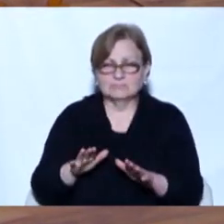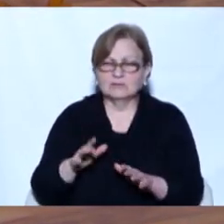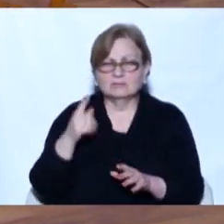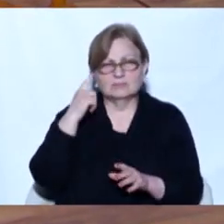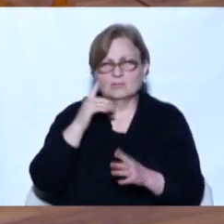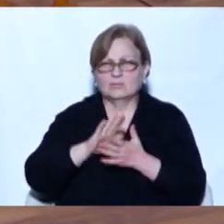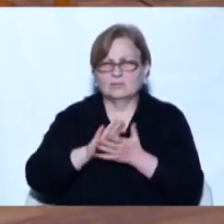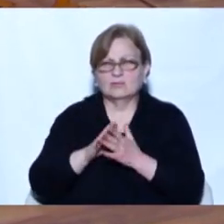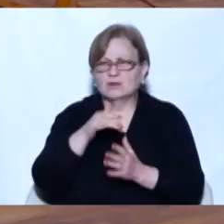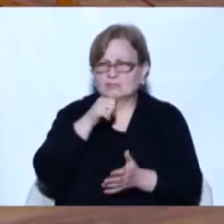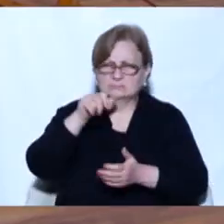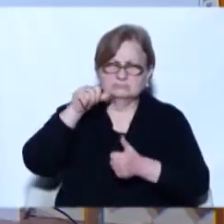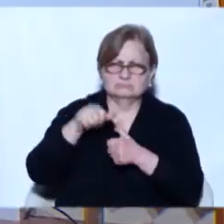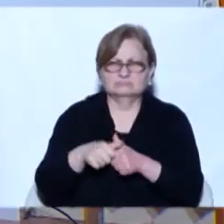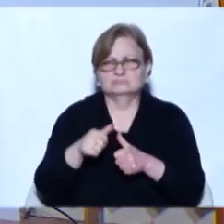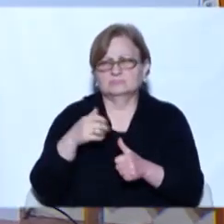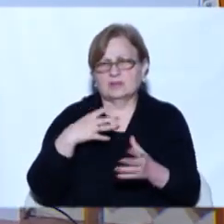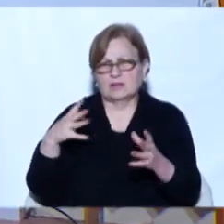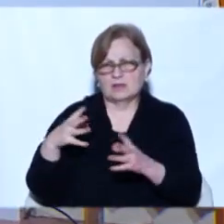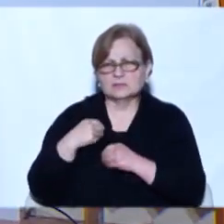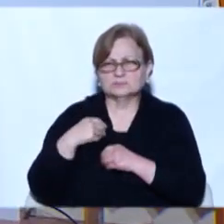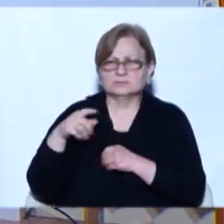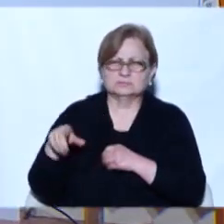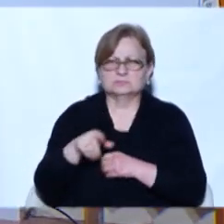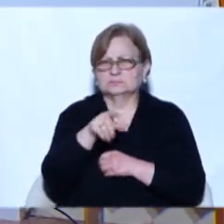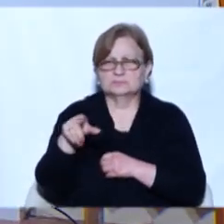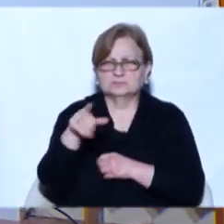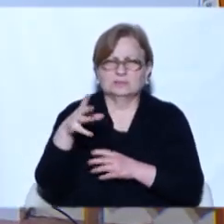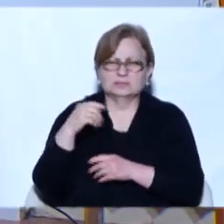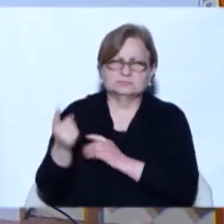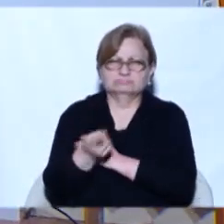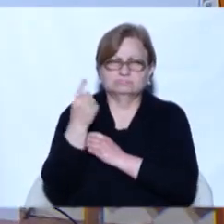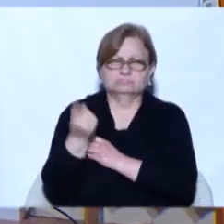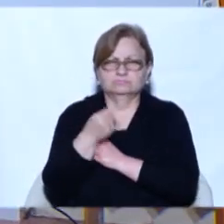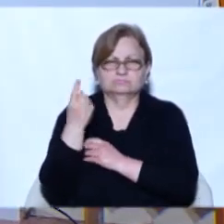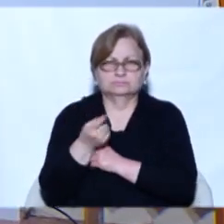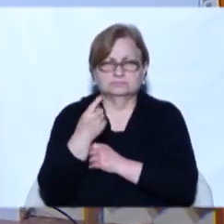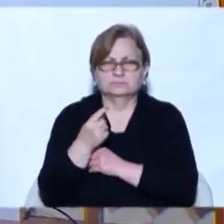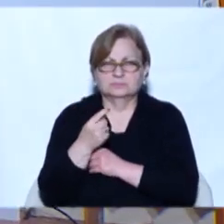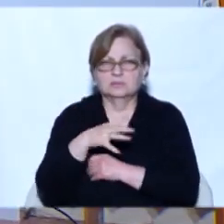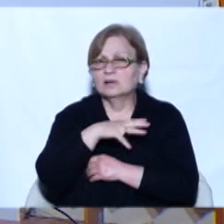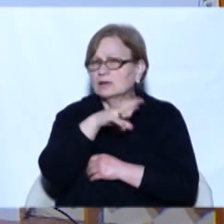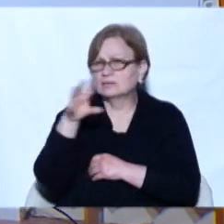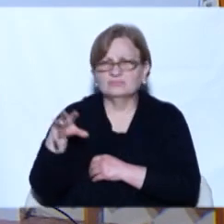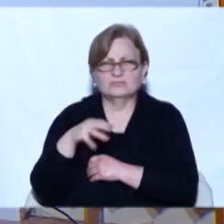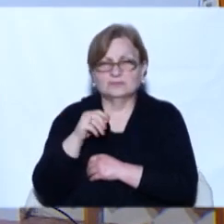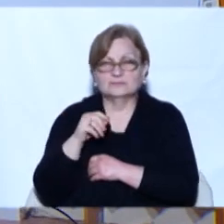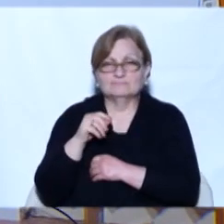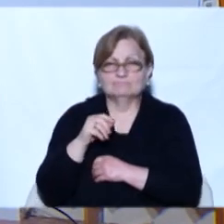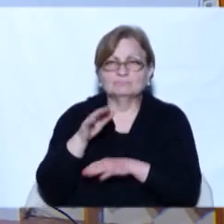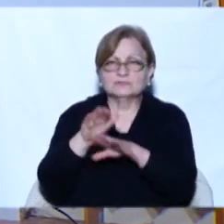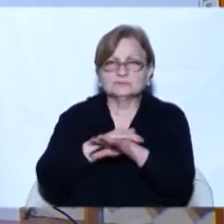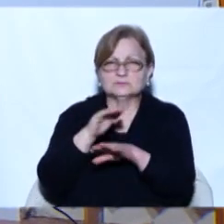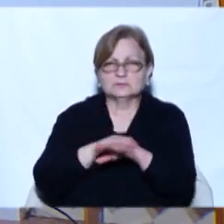ლხინში ერთად ვიყოთ. ამ ქვეყნის გზებზე ერთად ვიაროთ და ვიხეტიალოთო. ყველგან სადაც მივალთ,